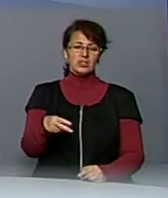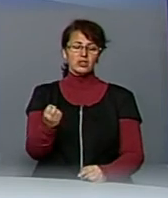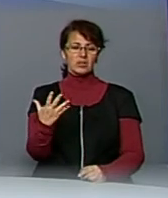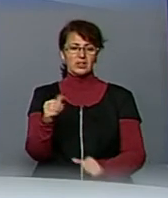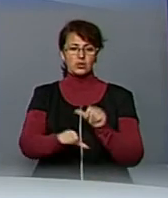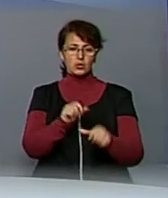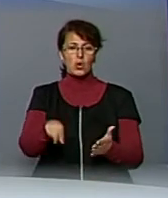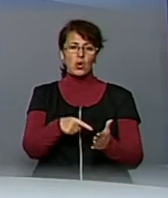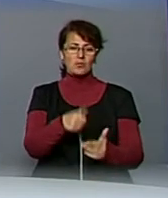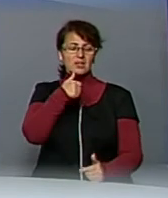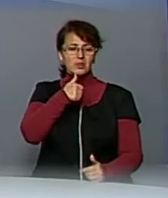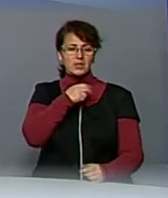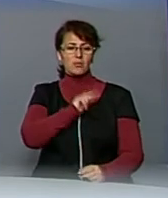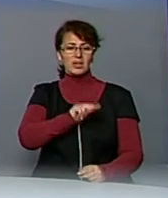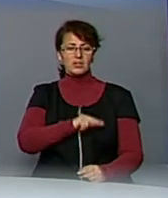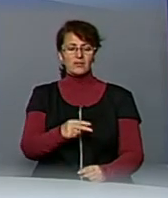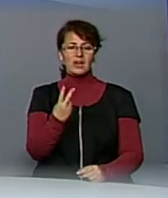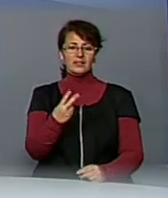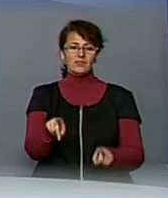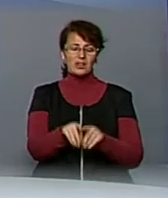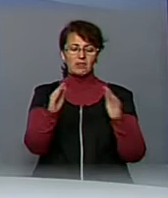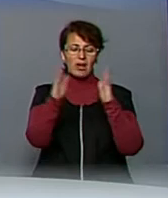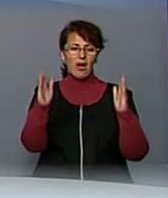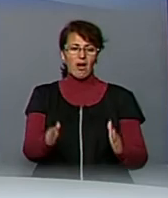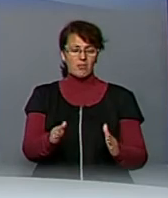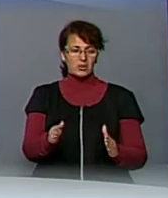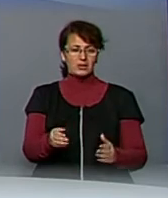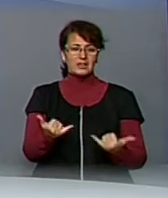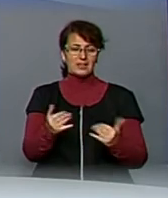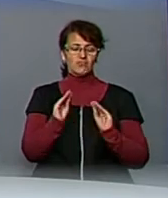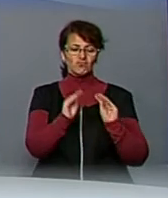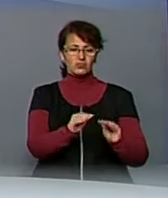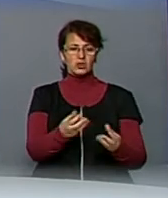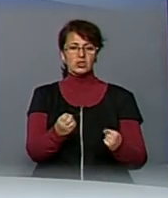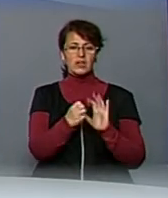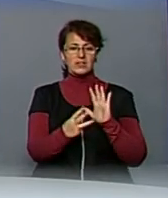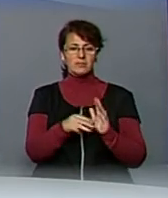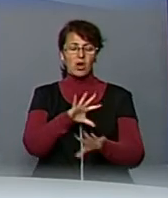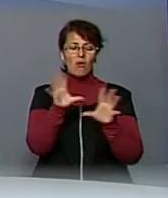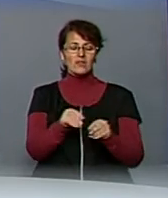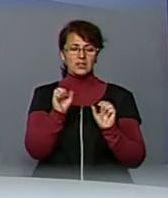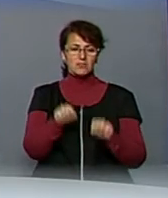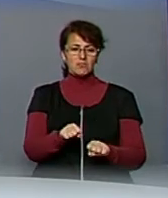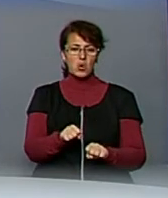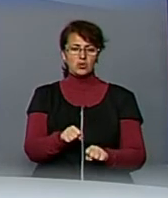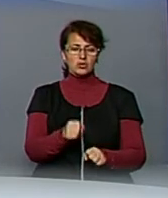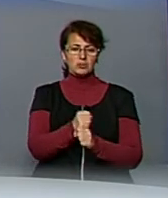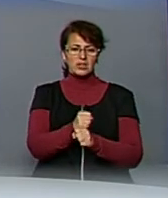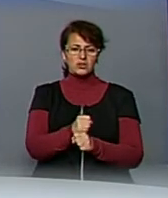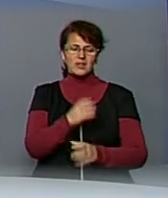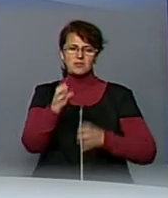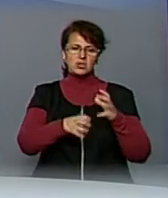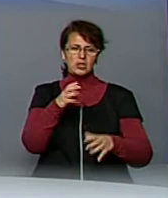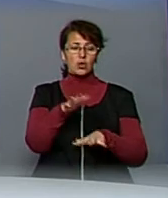місті експериментально працювали 2 такі паркомати, тепер встановили ще 18. Усі вони можуть зчитувати всі типи